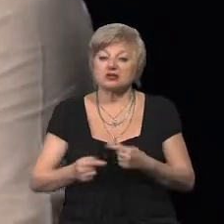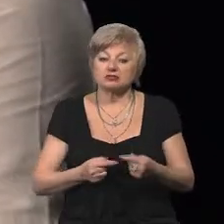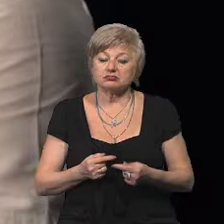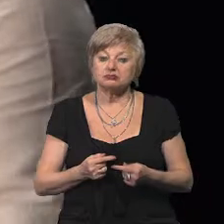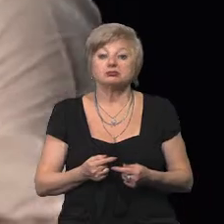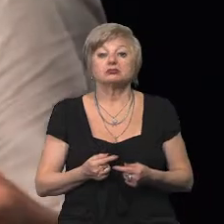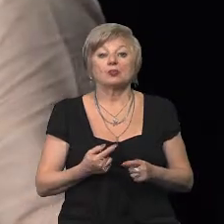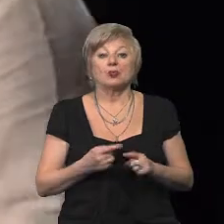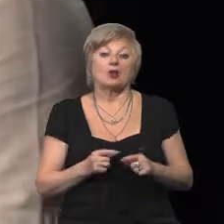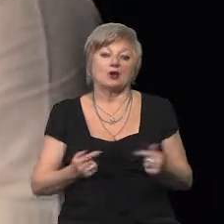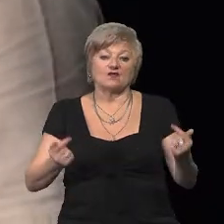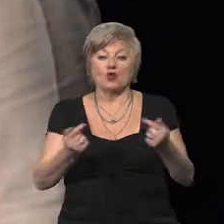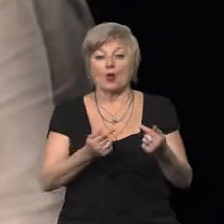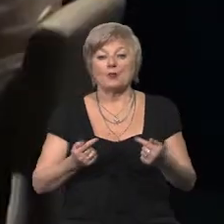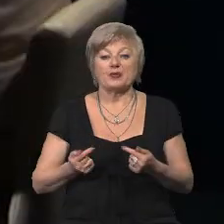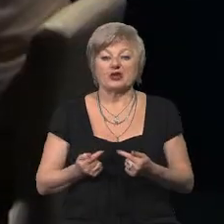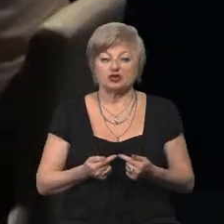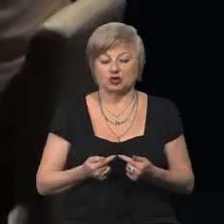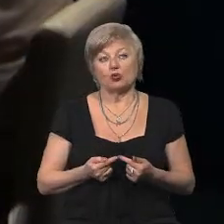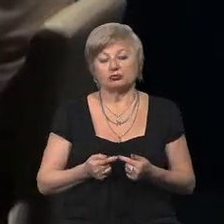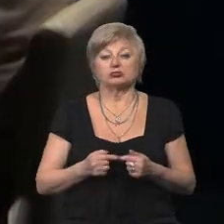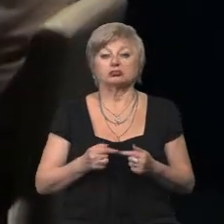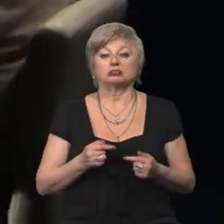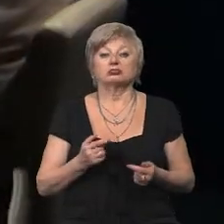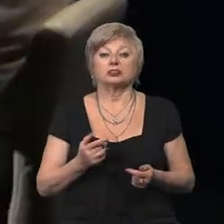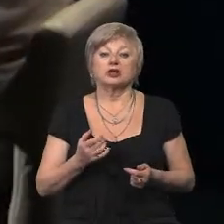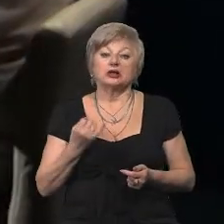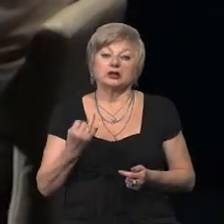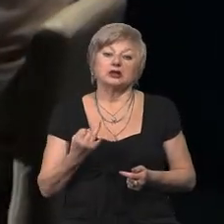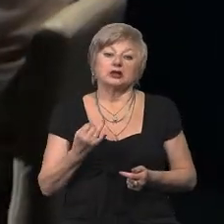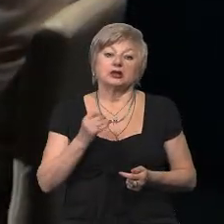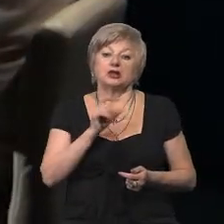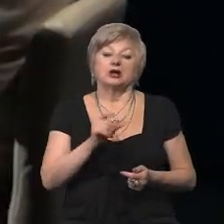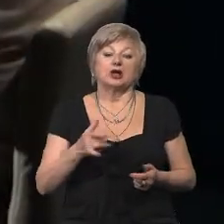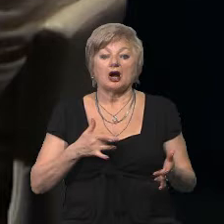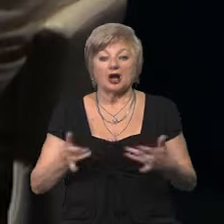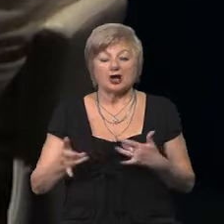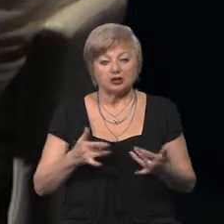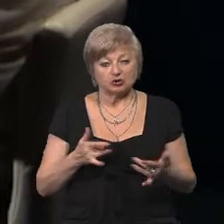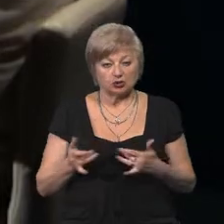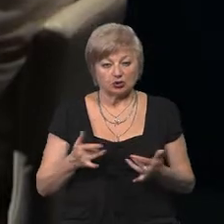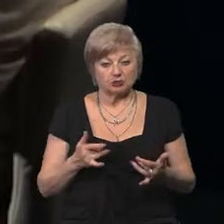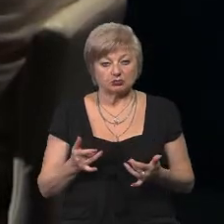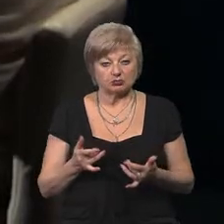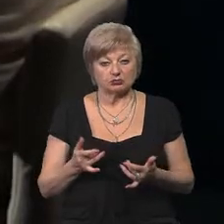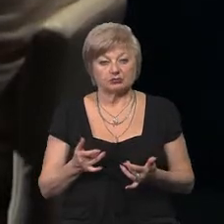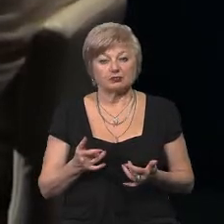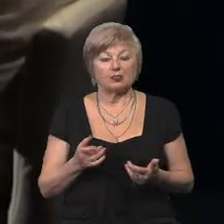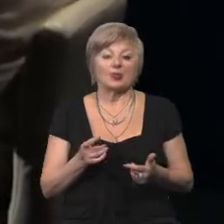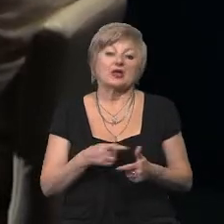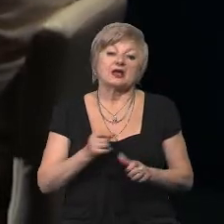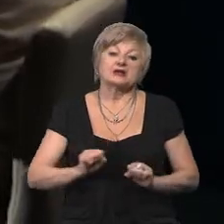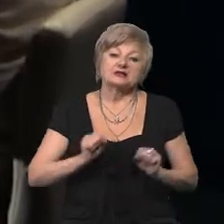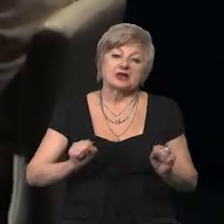в определенных каких-то рамках. И они, либо их пользуют, либо